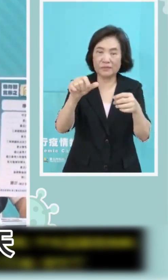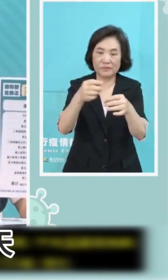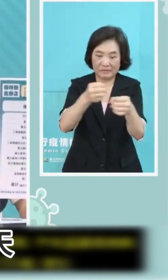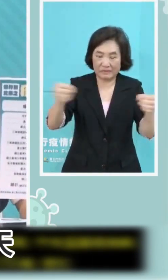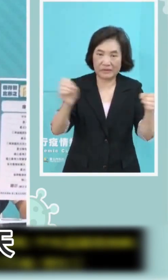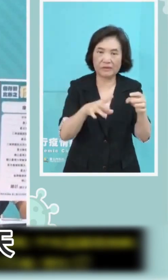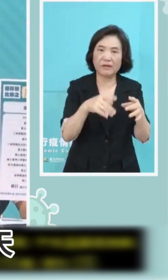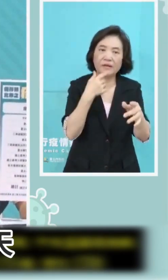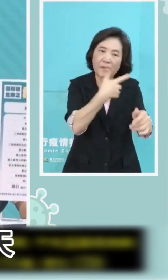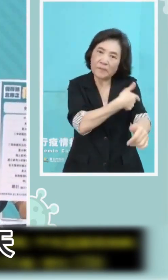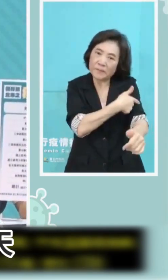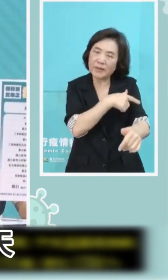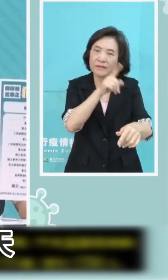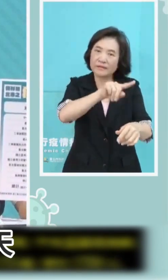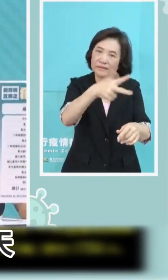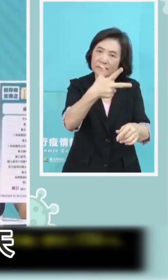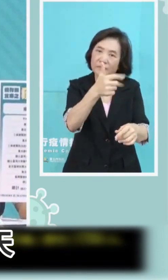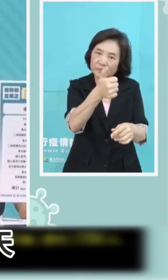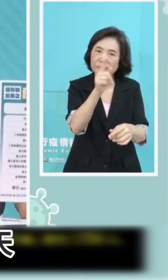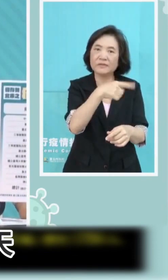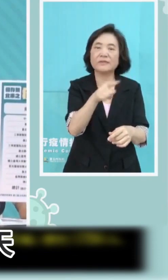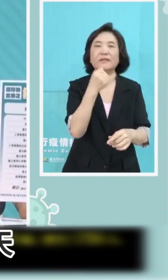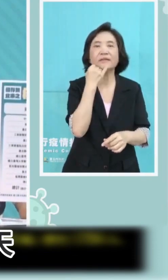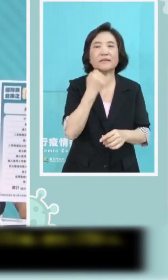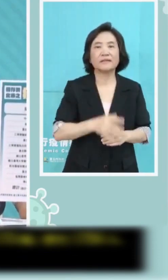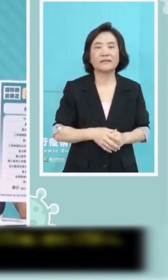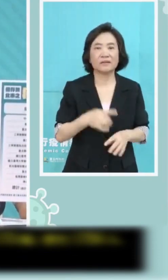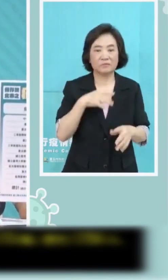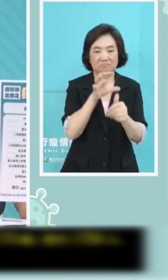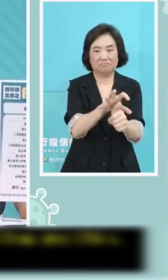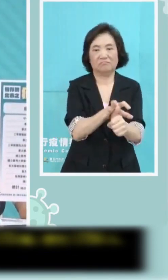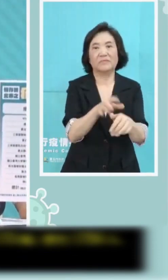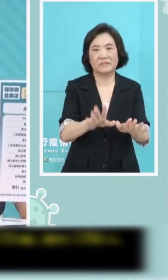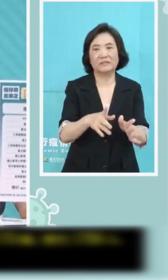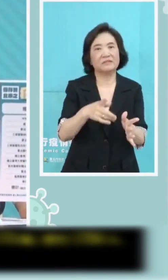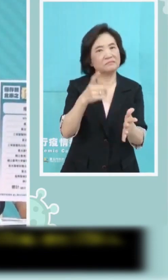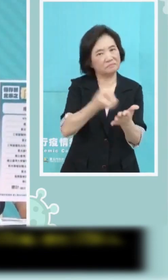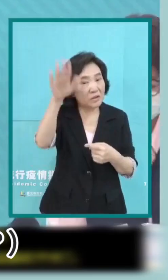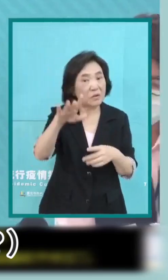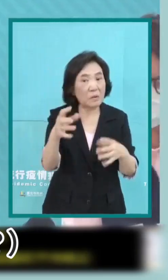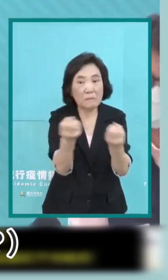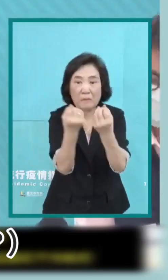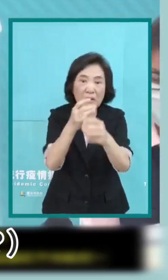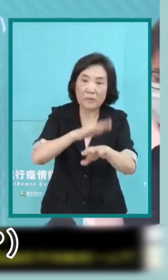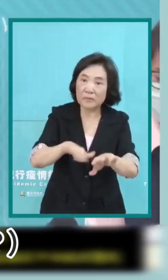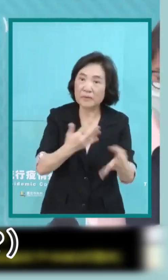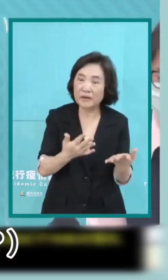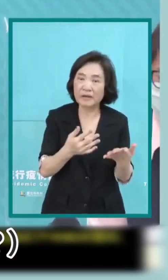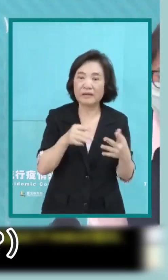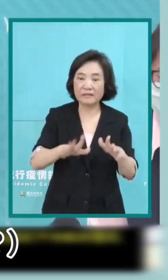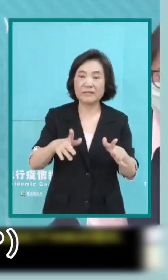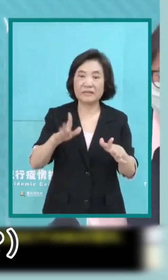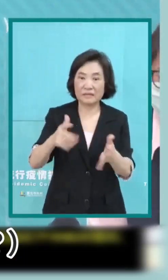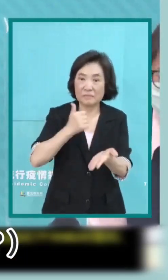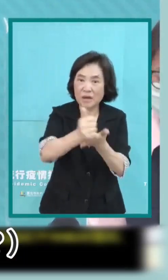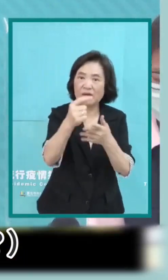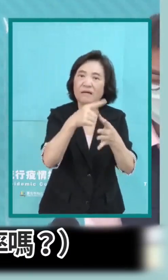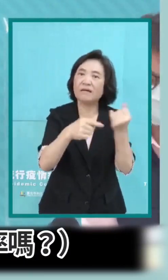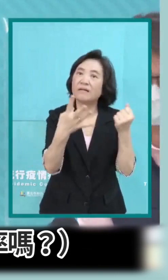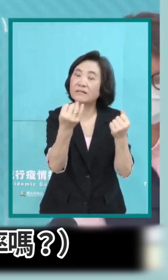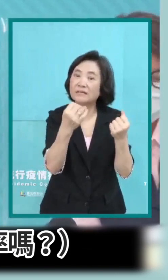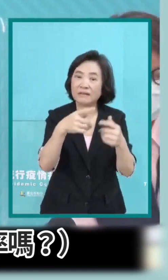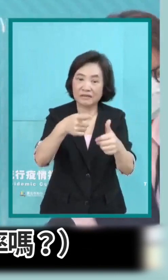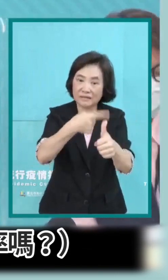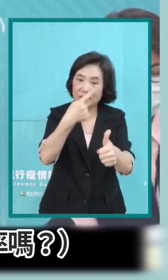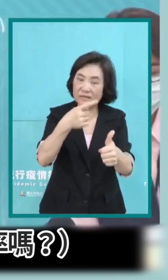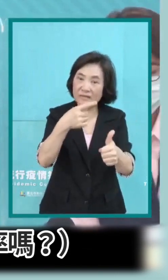我想哦，大概给他压力哦，这一天，我看今天大概会打完了。 另外，这一批莫德纳的数量有多少？第